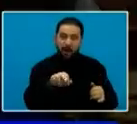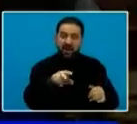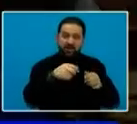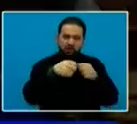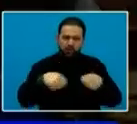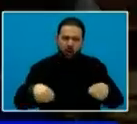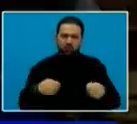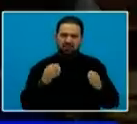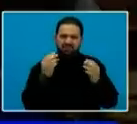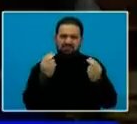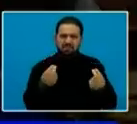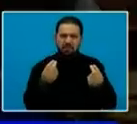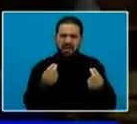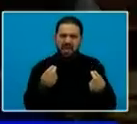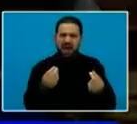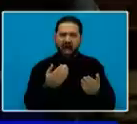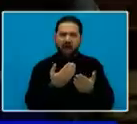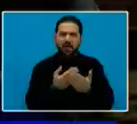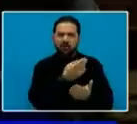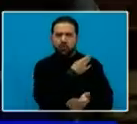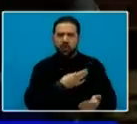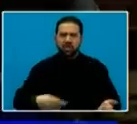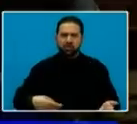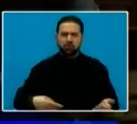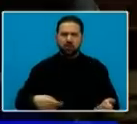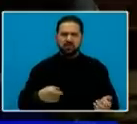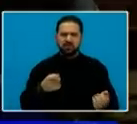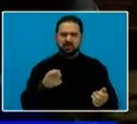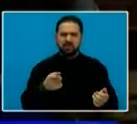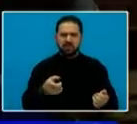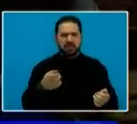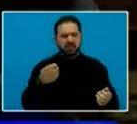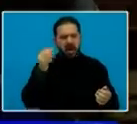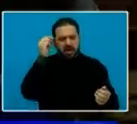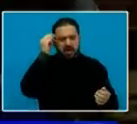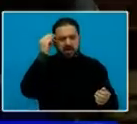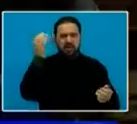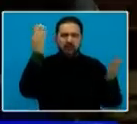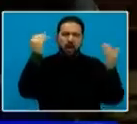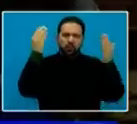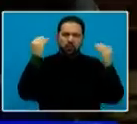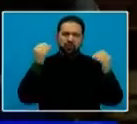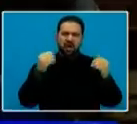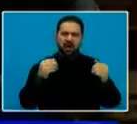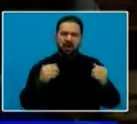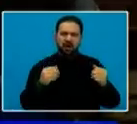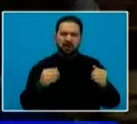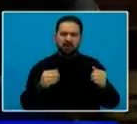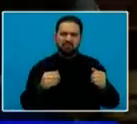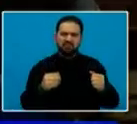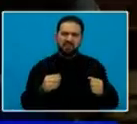firesc și a avut un mers, într-adevăr, dramatic. E, nu, nu e acolo, e multă tensiune în viața Sfântului Ioan Gură de Aur. Dar,